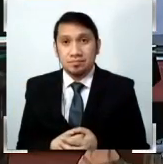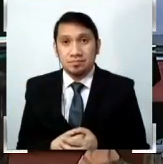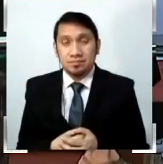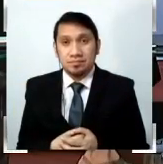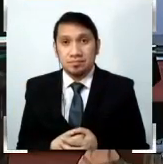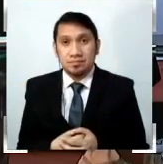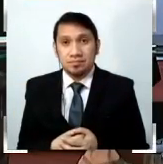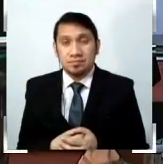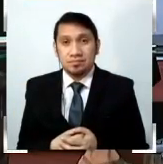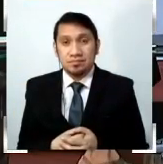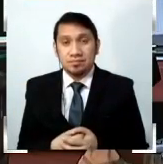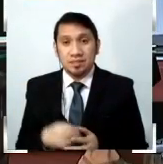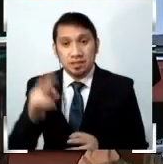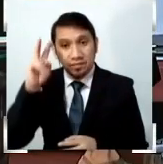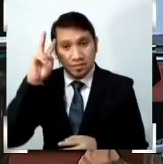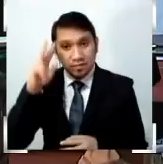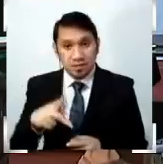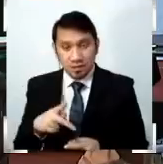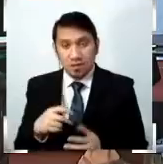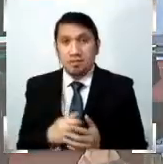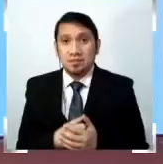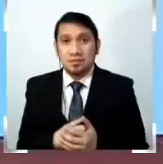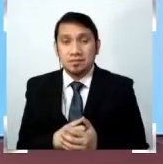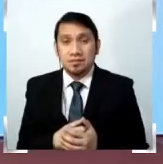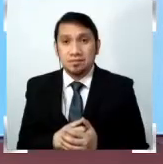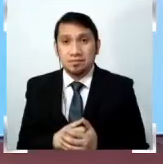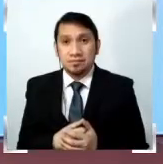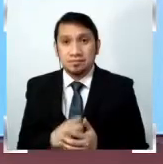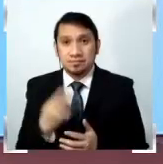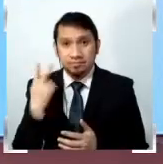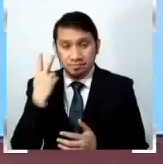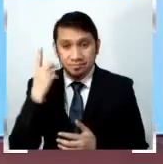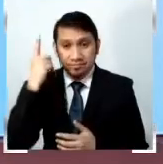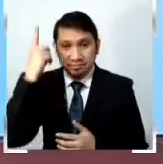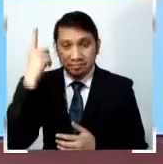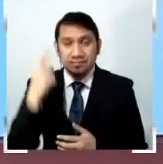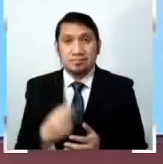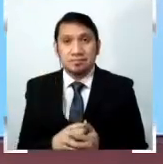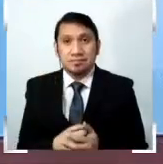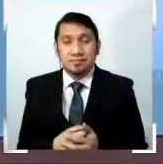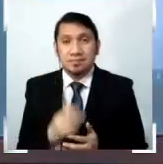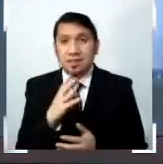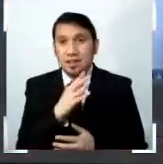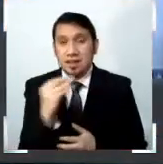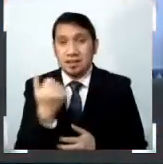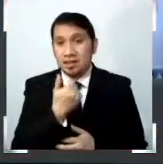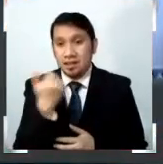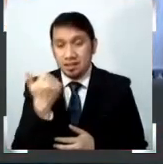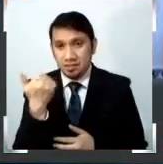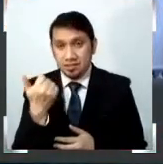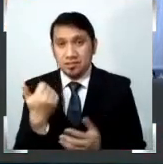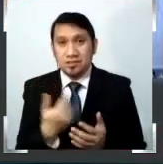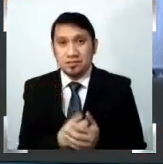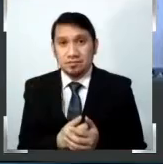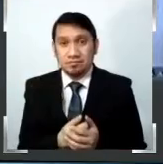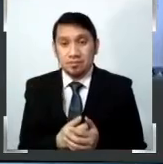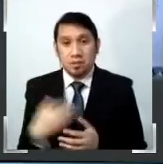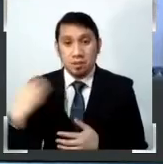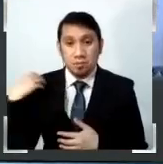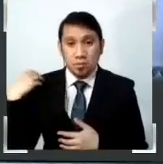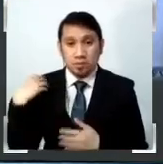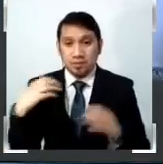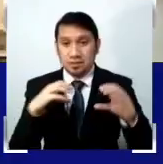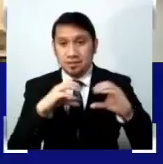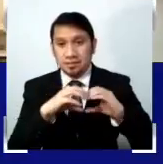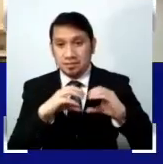Executive Vice President and CFO Felipe Yalong, at iba pang mga GMA Network official.